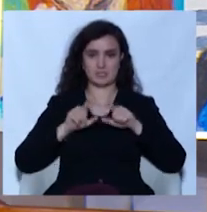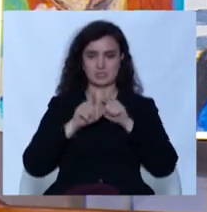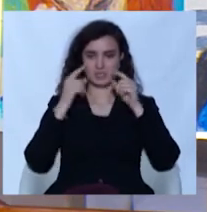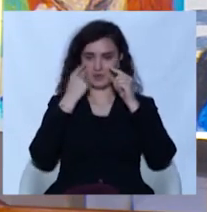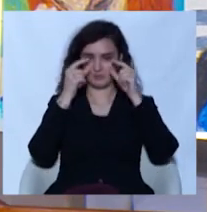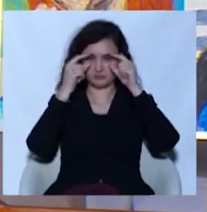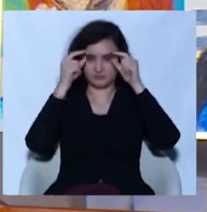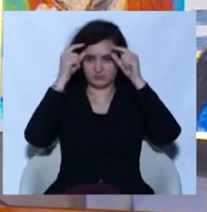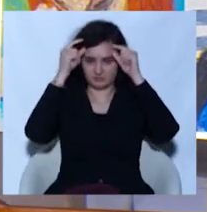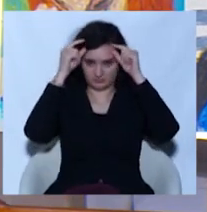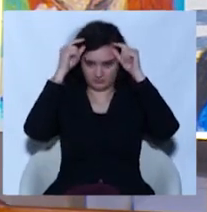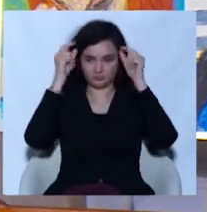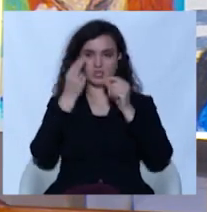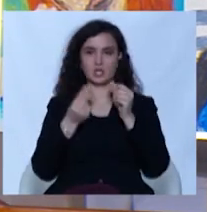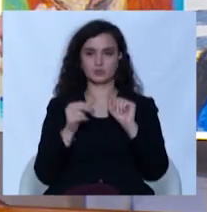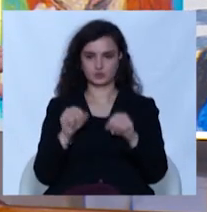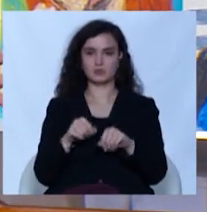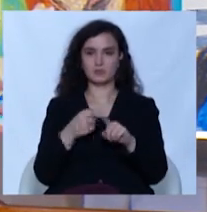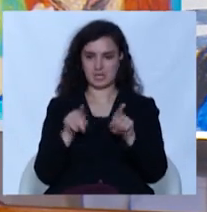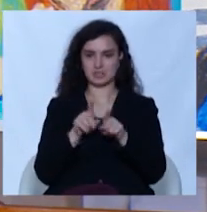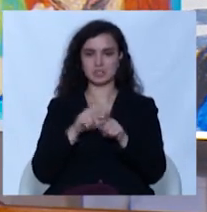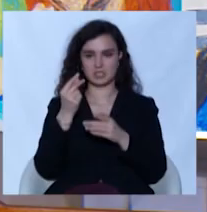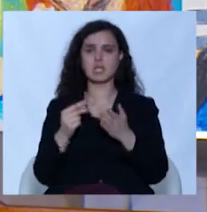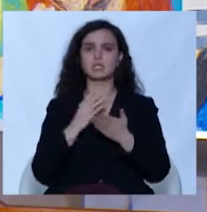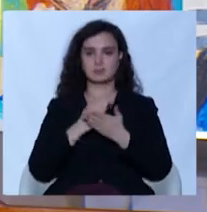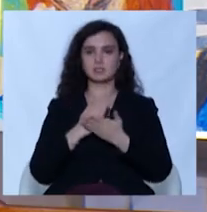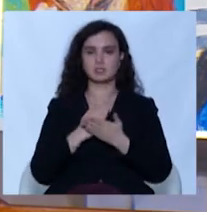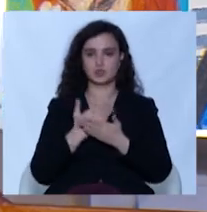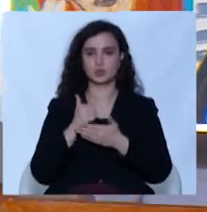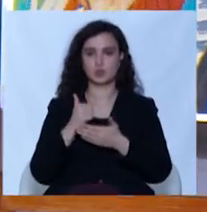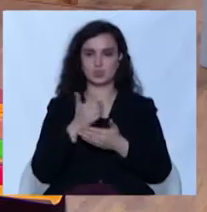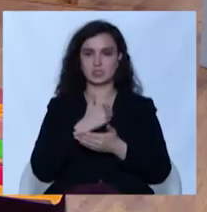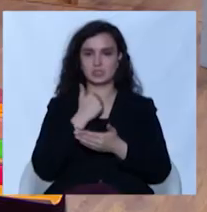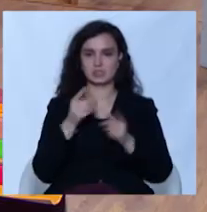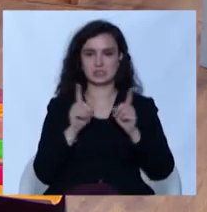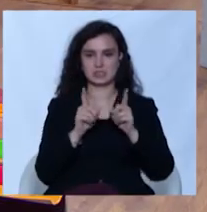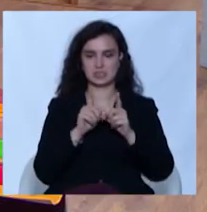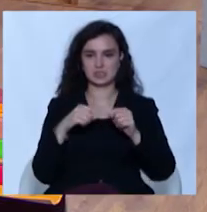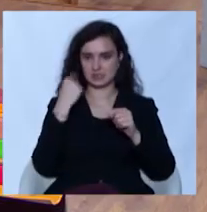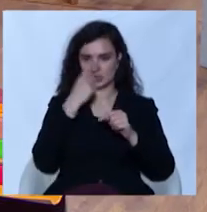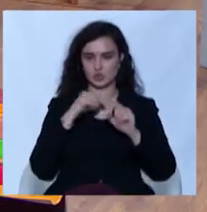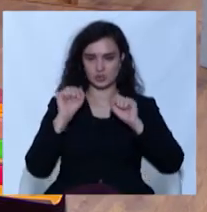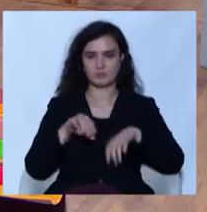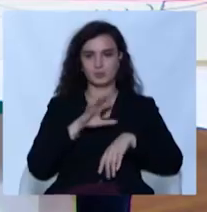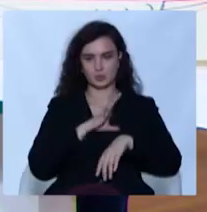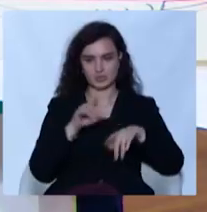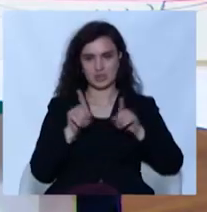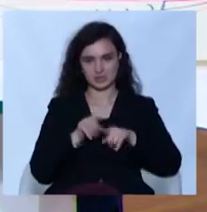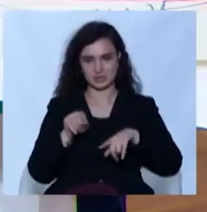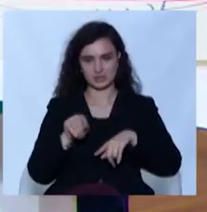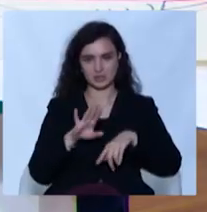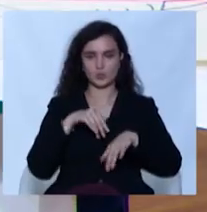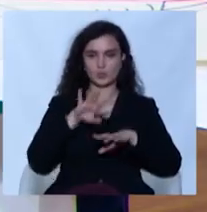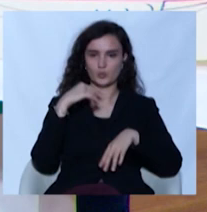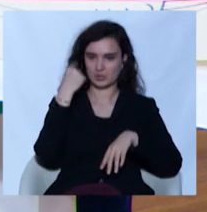დახატოთ თვალები სულ ერთმანეთის ზევით. არი ეგეთი ნახატებით, როგორიც გინდათ ესეთი სახე შეიძლება იყოს ესეთი, კი არა